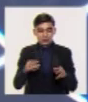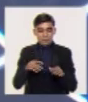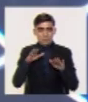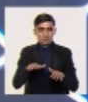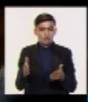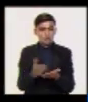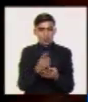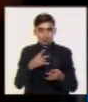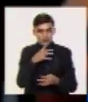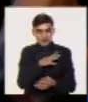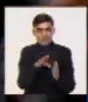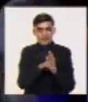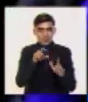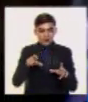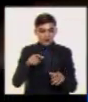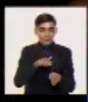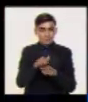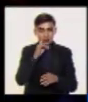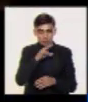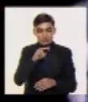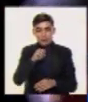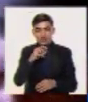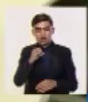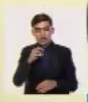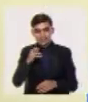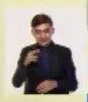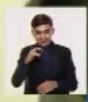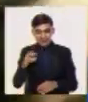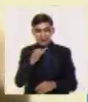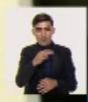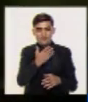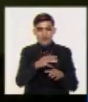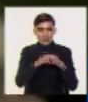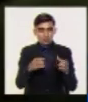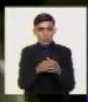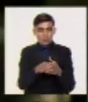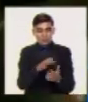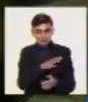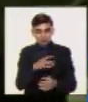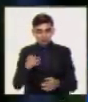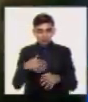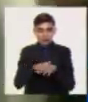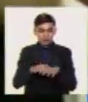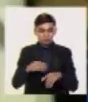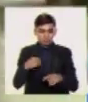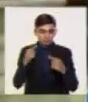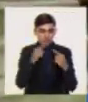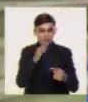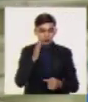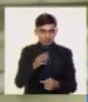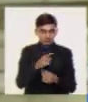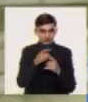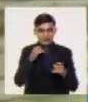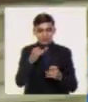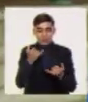еді. Депутаттар айтқаны орындалмаса, Пашинян мен оның саяси командасын биліктен шеттетуге барлық әрекетке баратын мәлімдеген. Осыдан